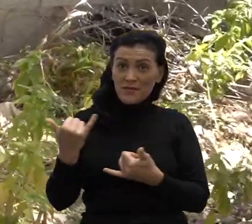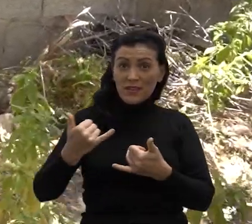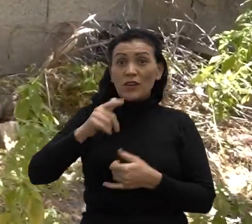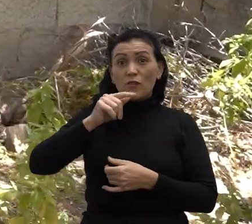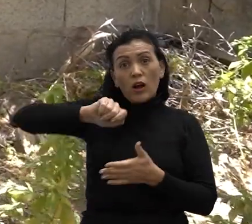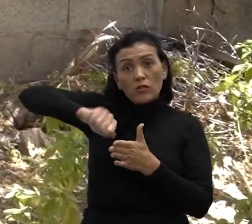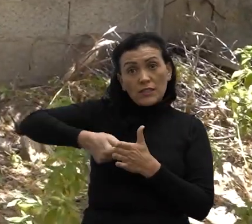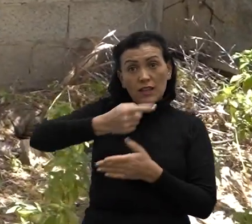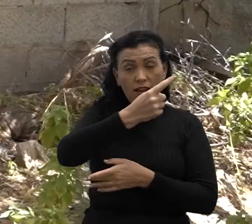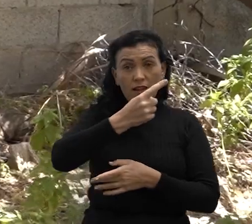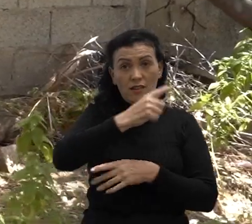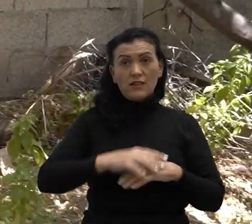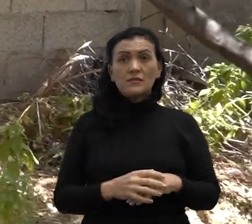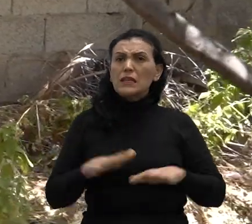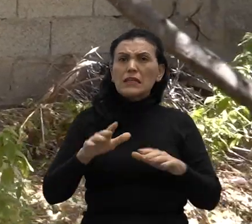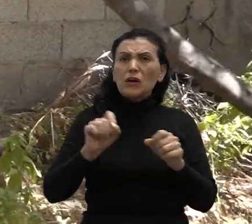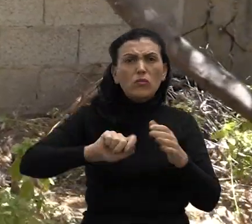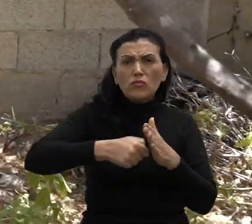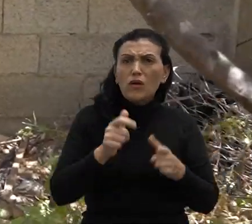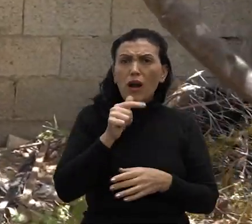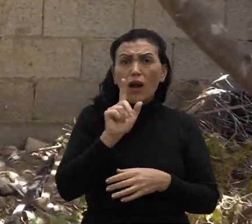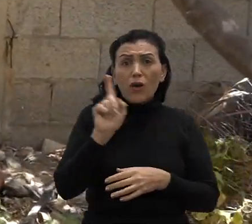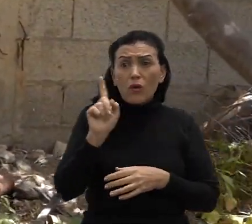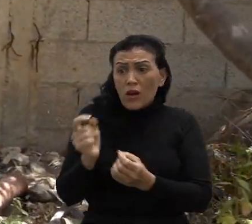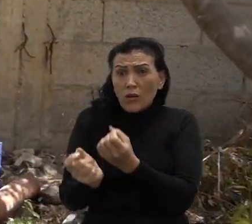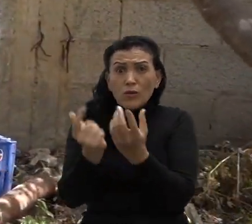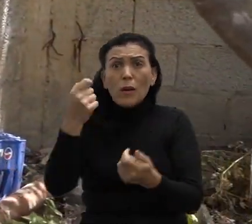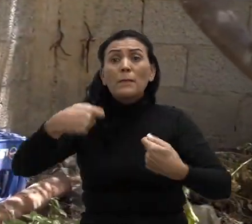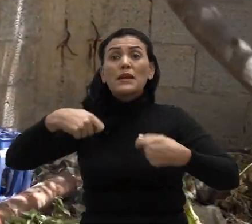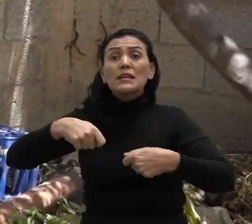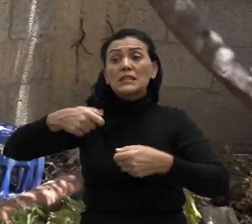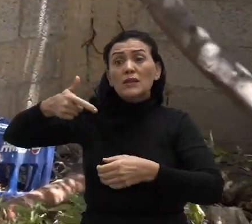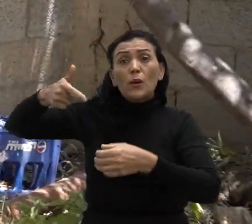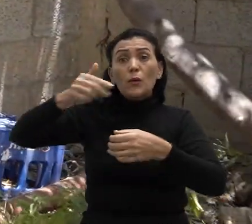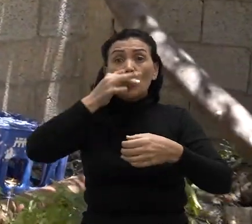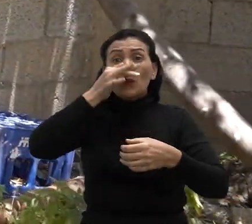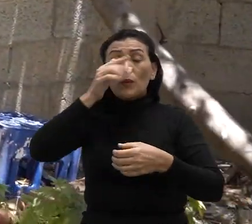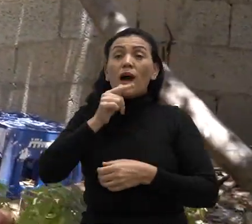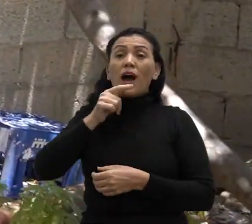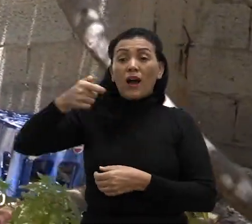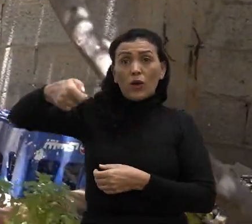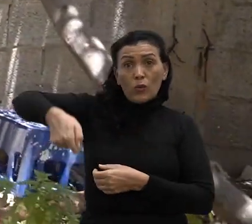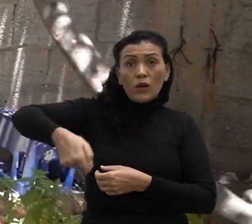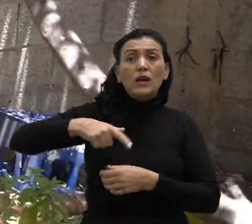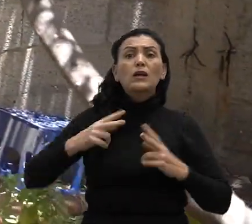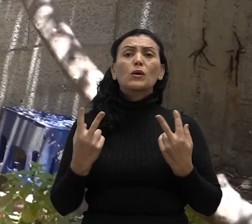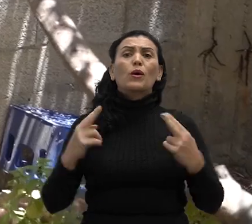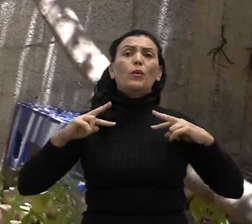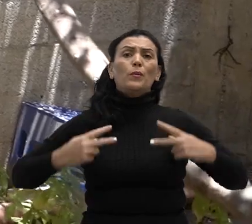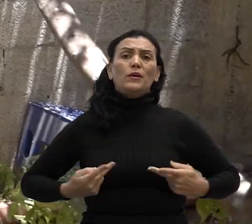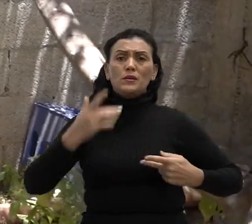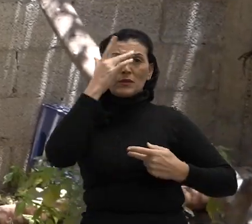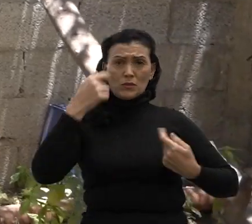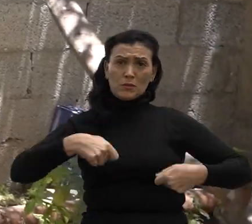يلا هلقيت انا بطفي البربيش. مش تطفيه. ها. الزيتونه كويسه ايش؟ بدها ميه زي البني